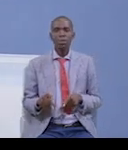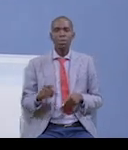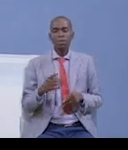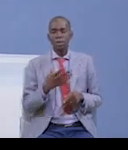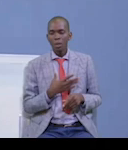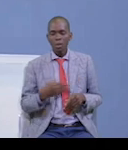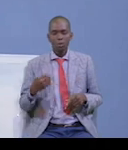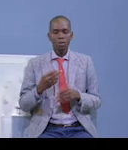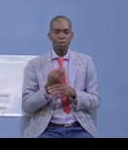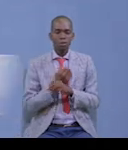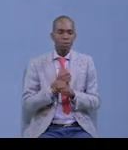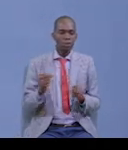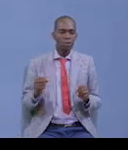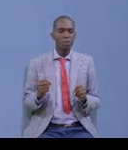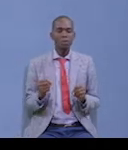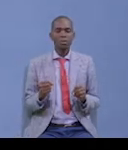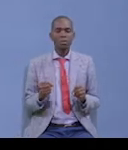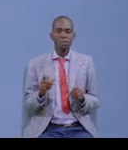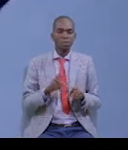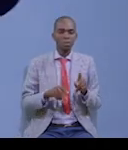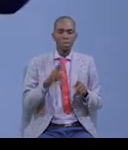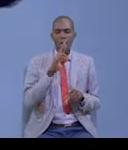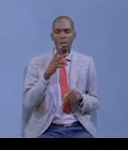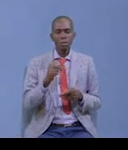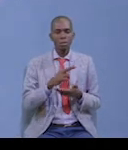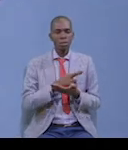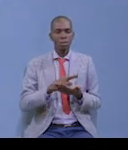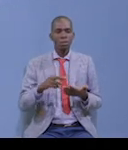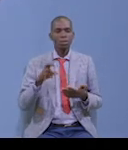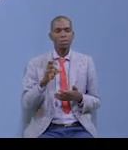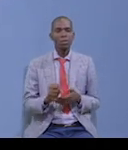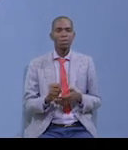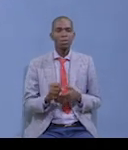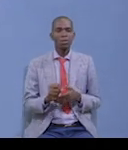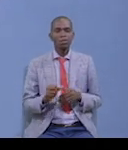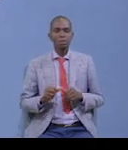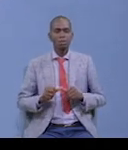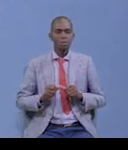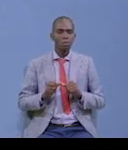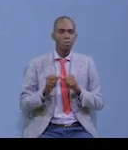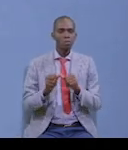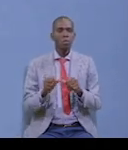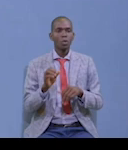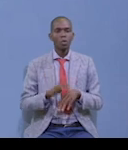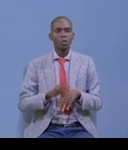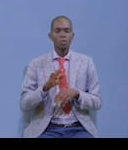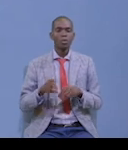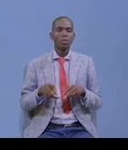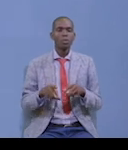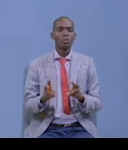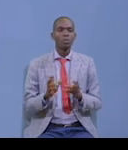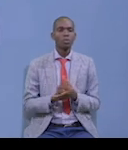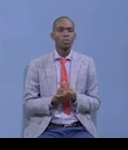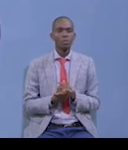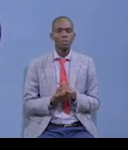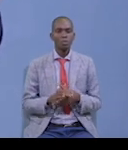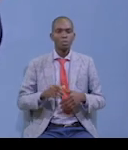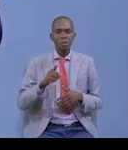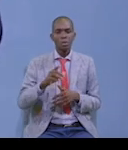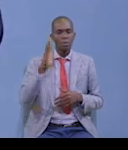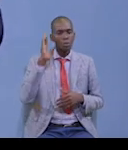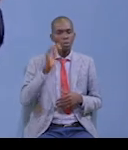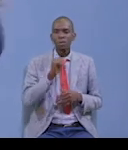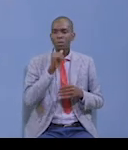రక్షించబడ్డారు. రక్షించబడ్డ వారే నీతిమంతులు. Holding on his way. తమ చేతుల్లో తమ మార్గాన్ని చేపట్టుకున్నారు. They will not let